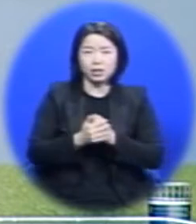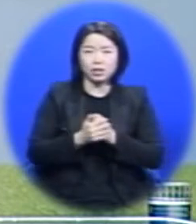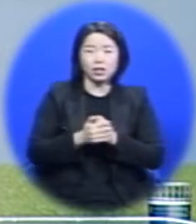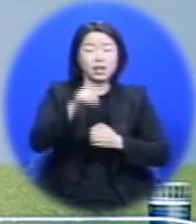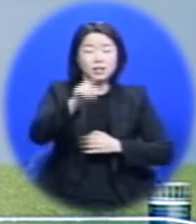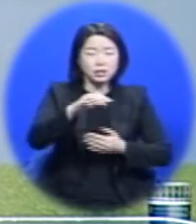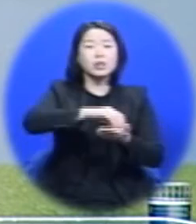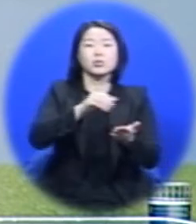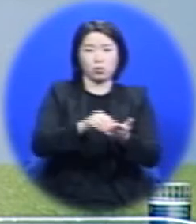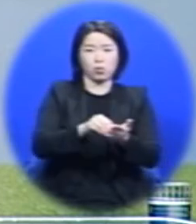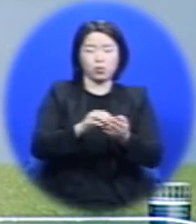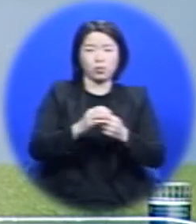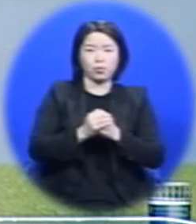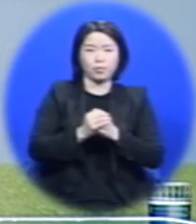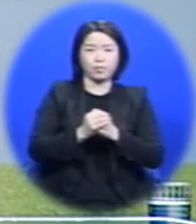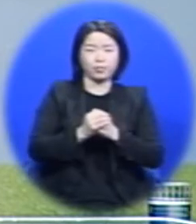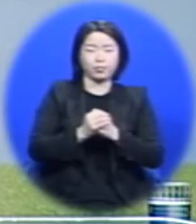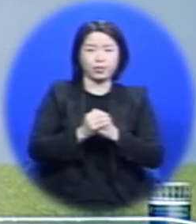그럴 정도였다니까.